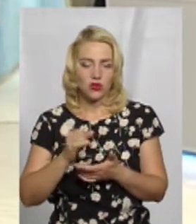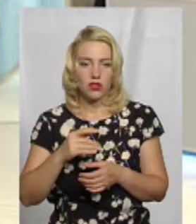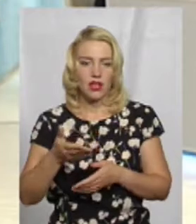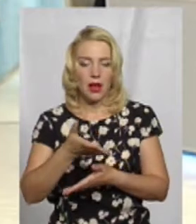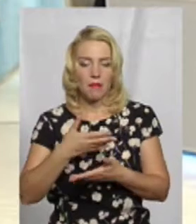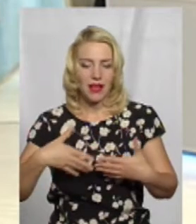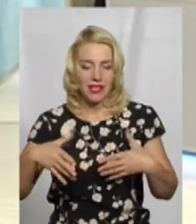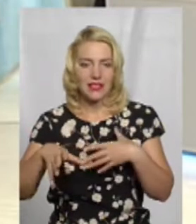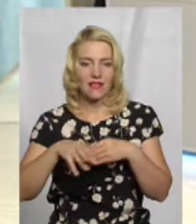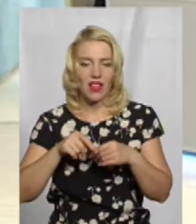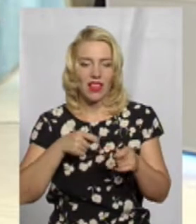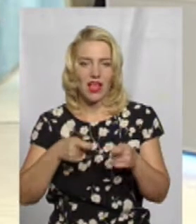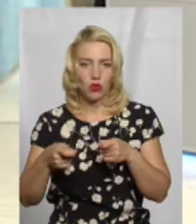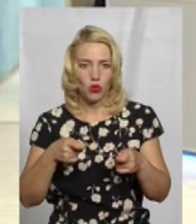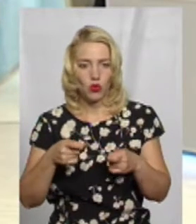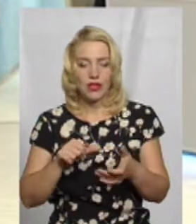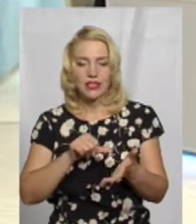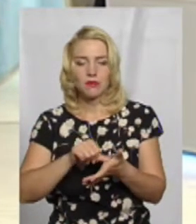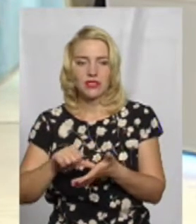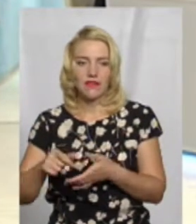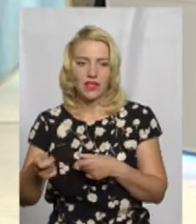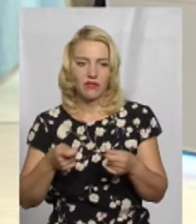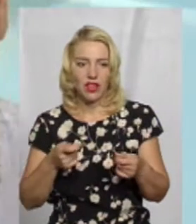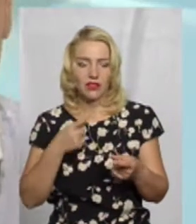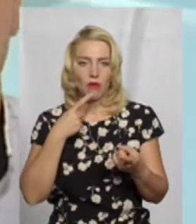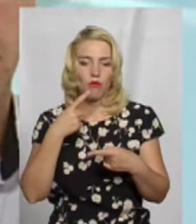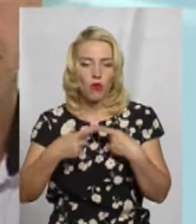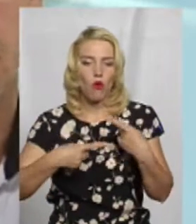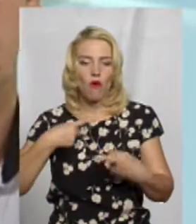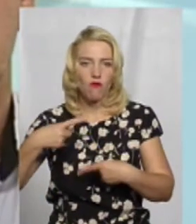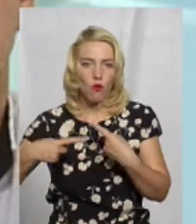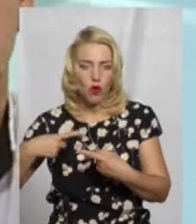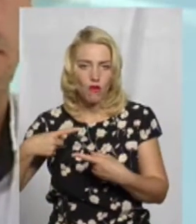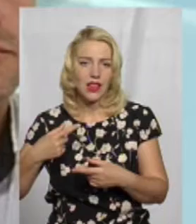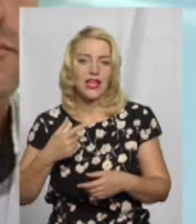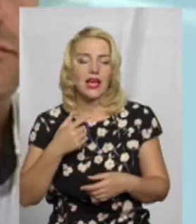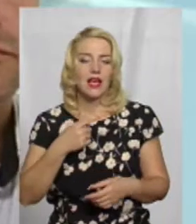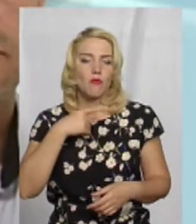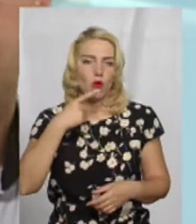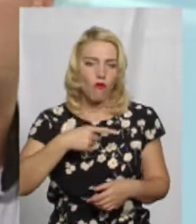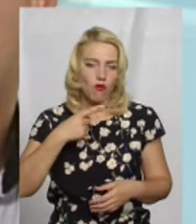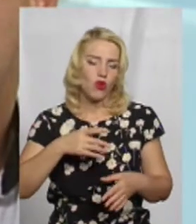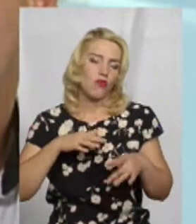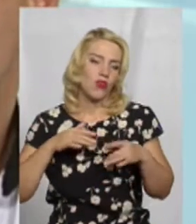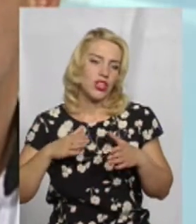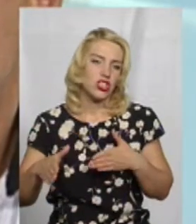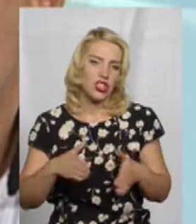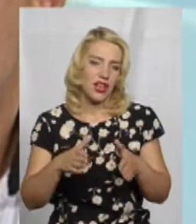ми з владою, з представниками влади проговорювали шляхи вирішення цих